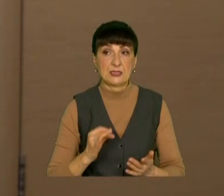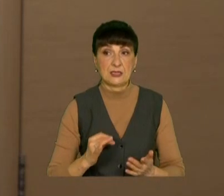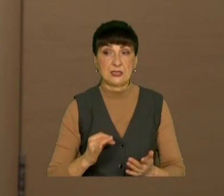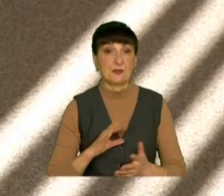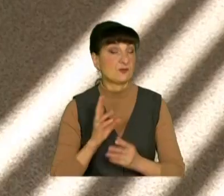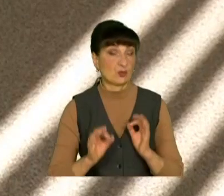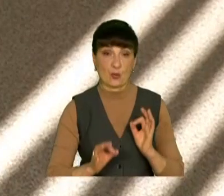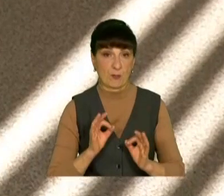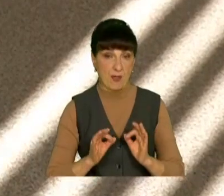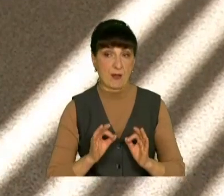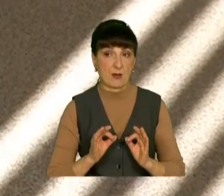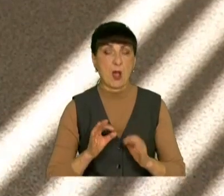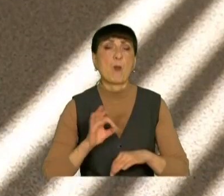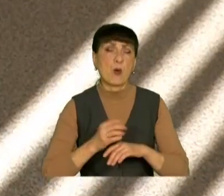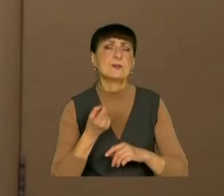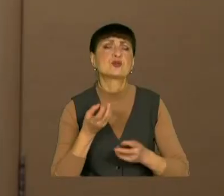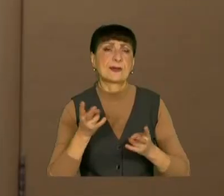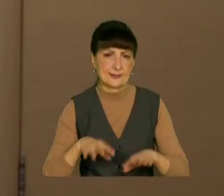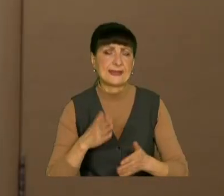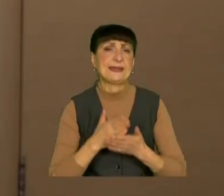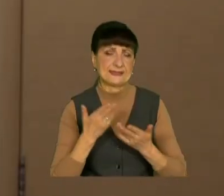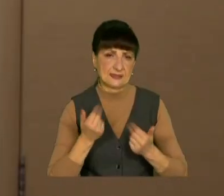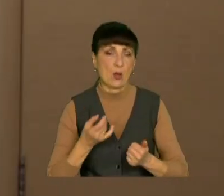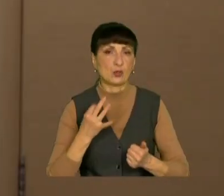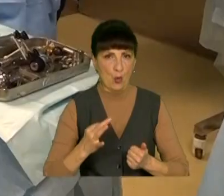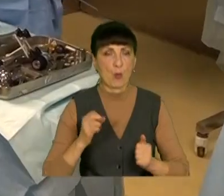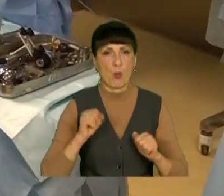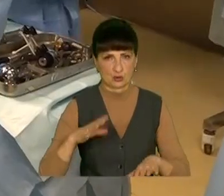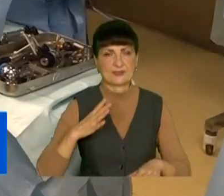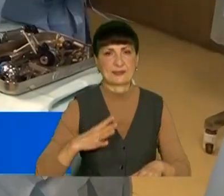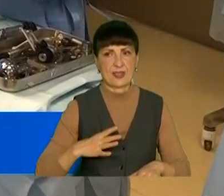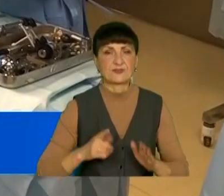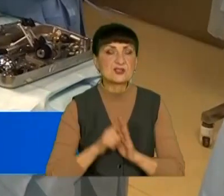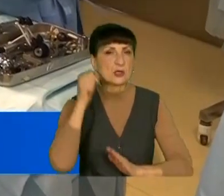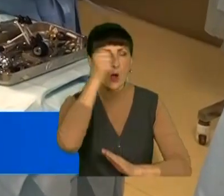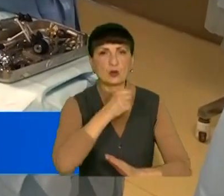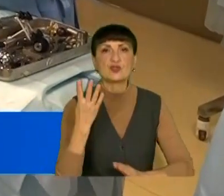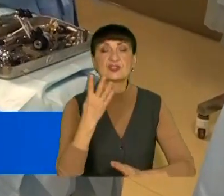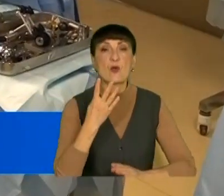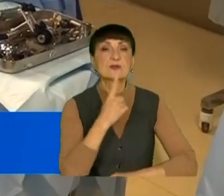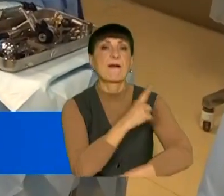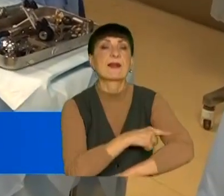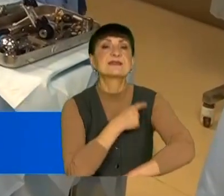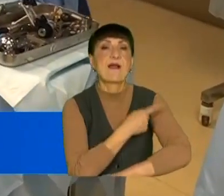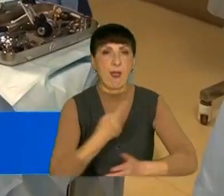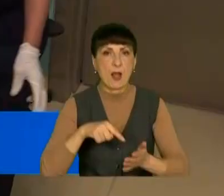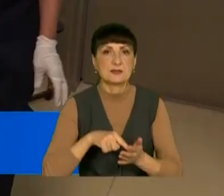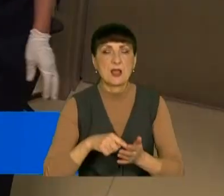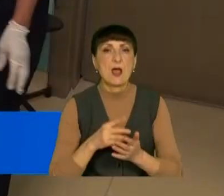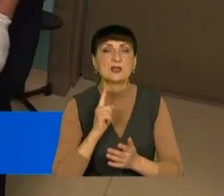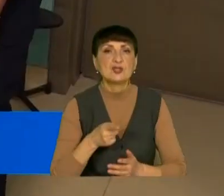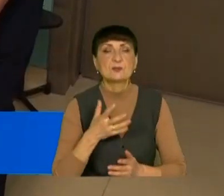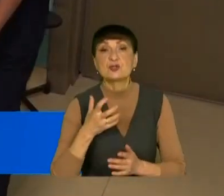Все нормально вроде. Ну и боль есть. Это же операция все-таки, но терпимая. С начала года в 4-й горбольнице провели свыше